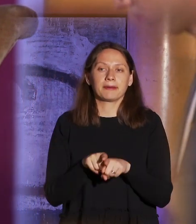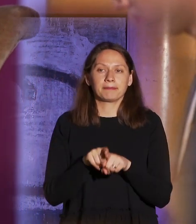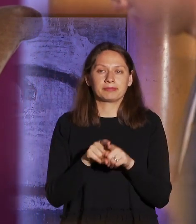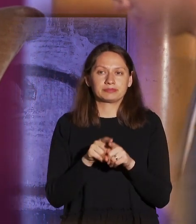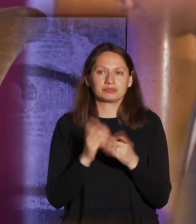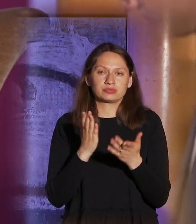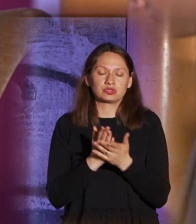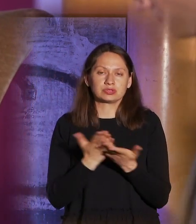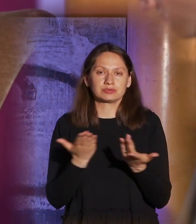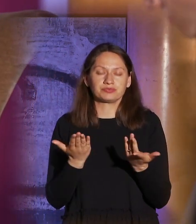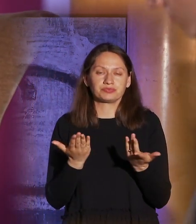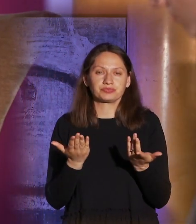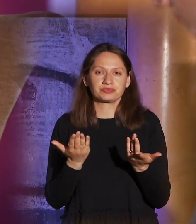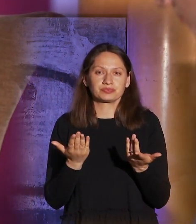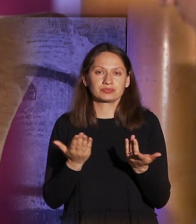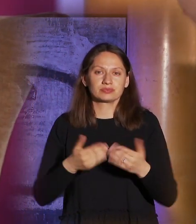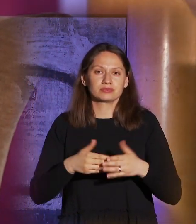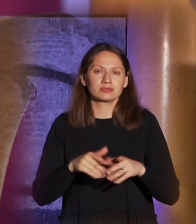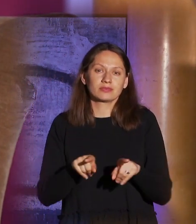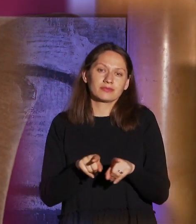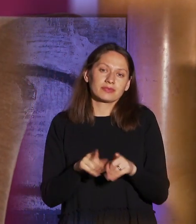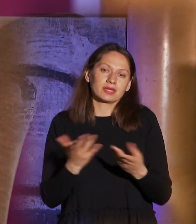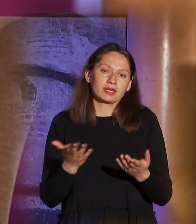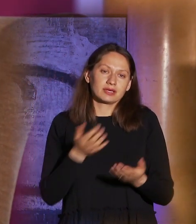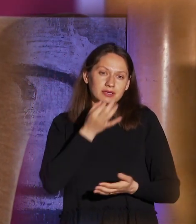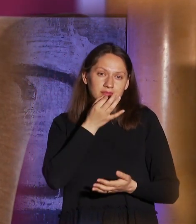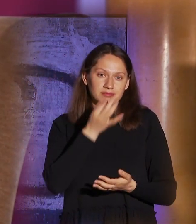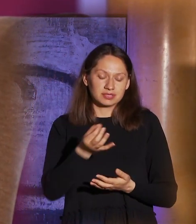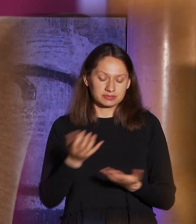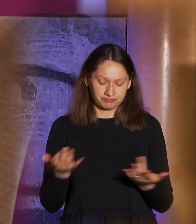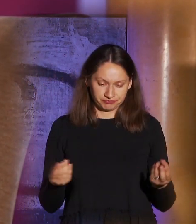toksai žmogus, kuris turi tam tikrų